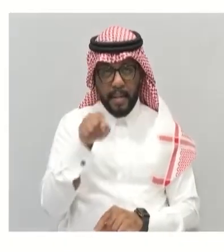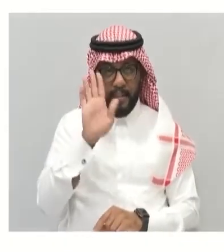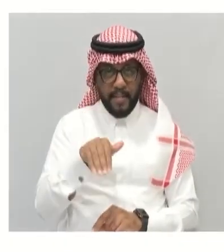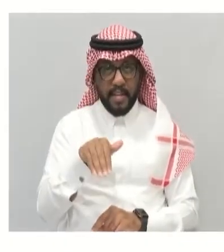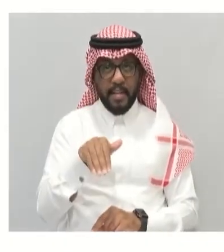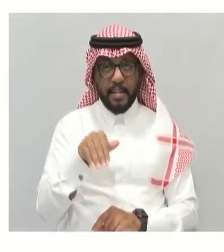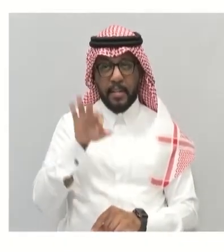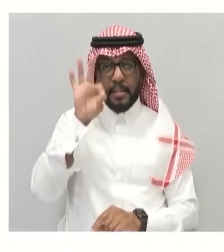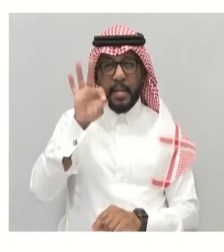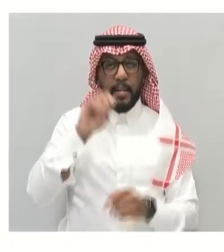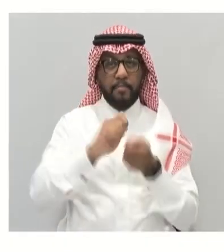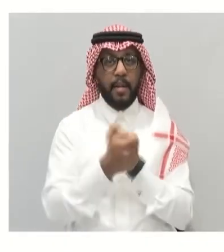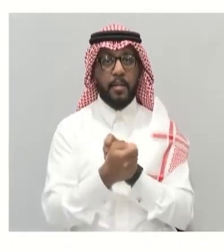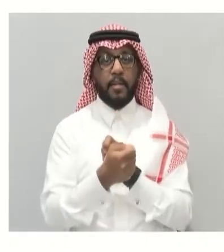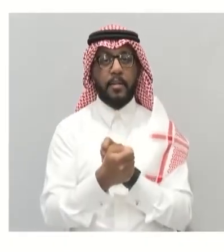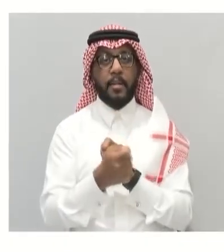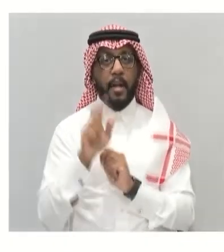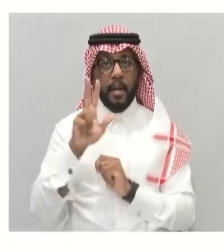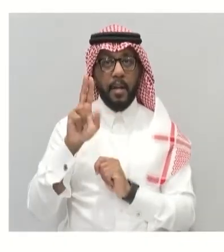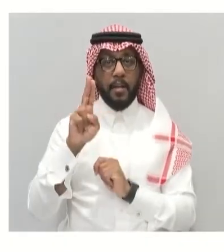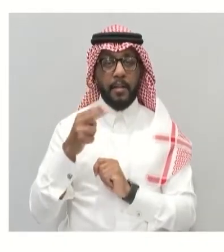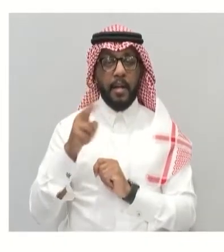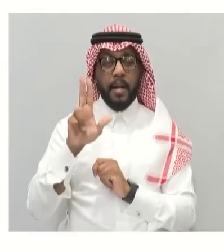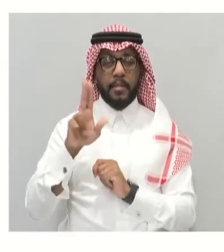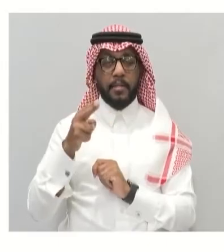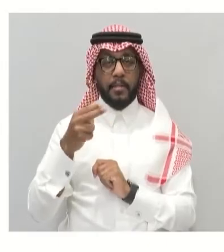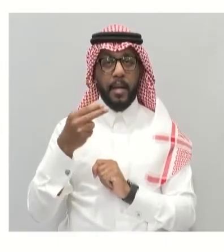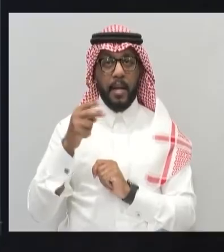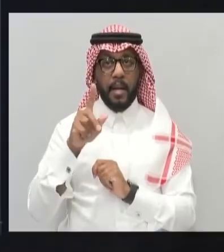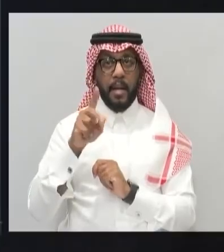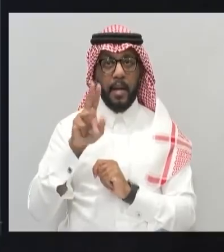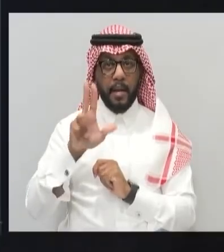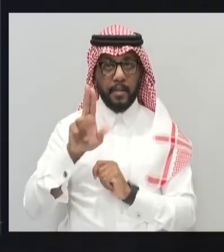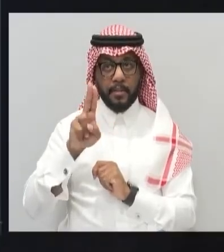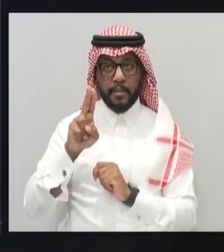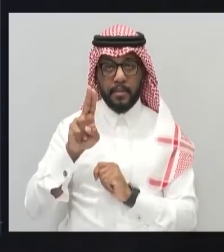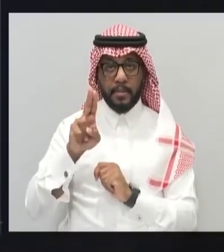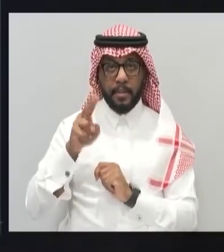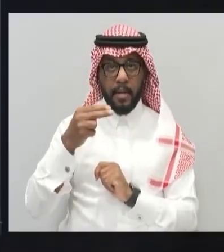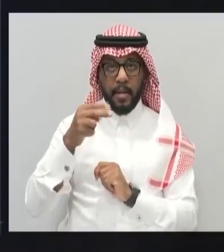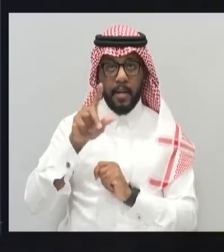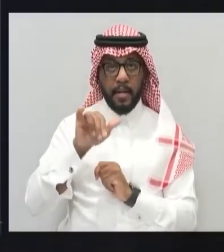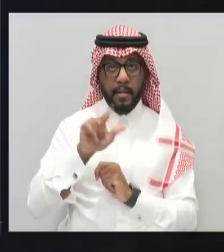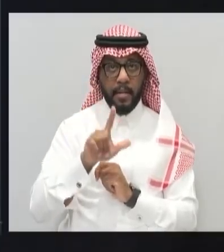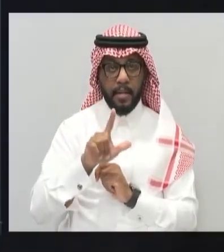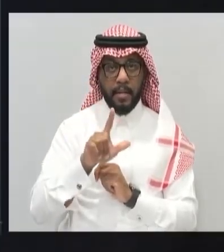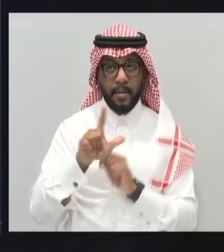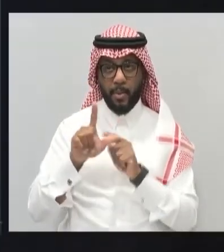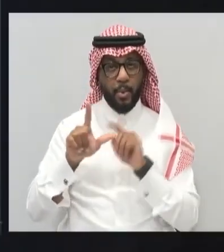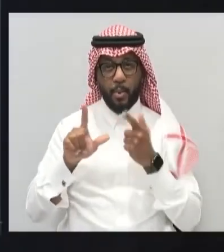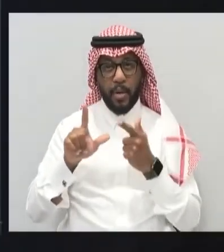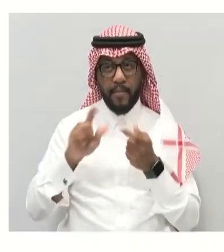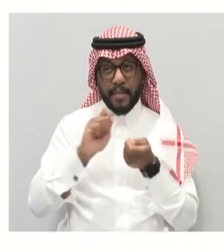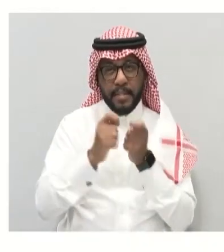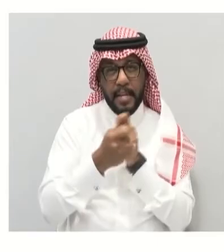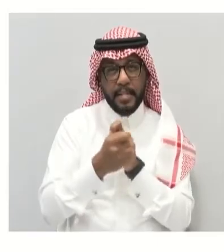منهما مع التعليل في الجمله الاولى يقول شهد مريض صابرا هو اراد ان